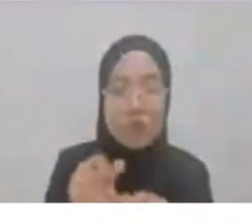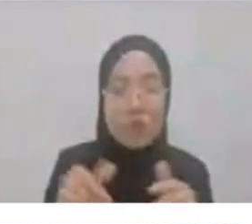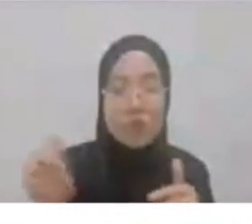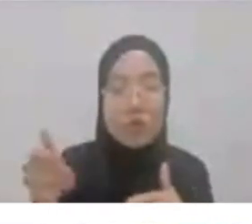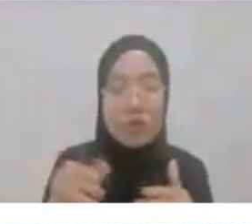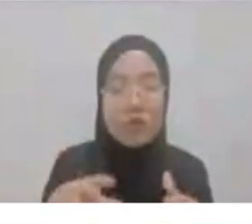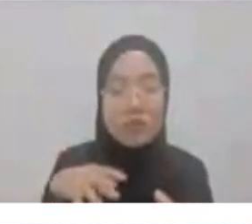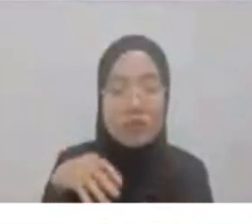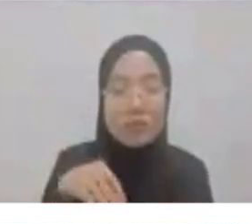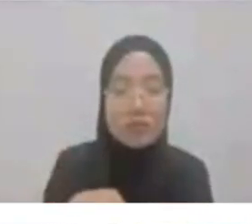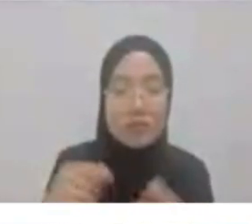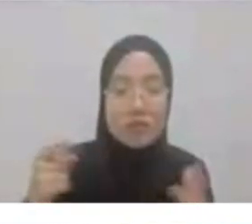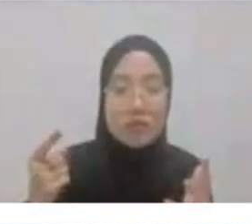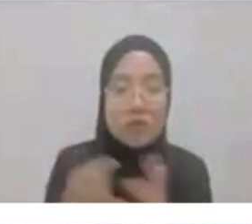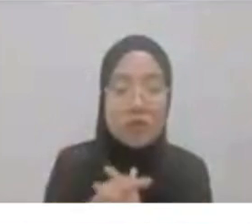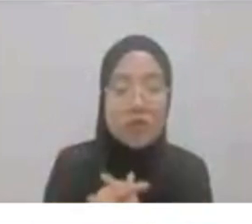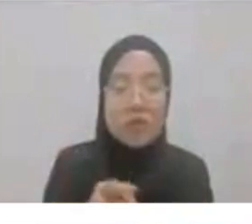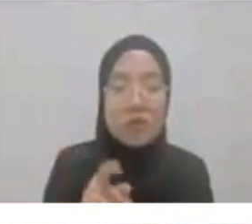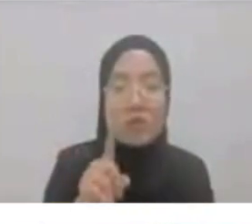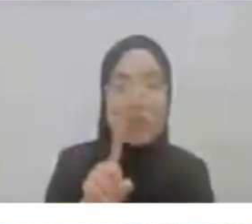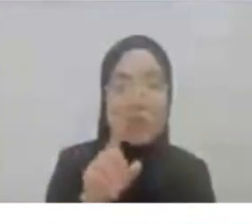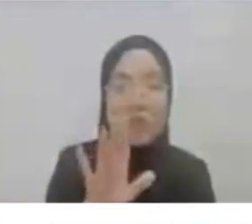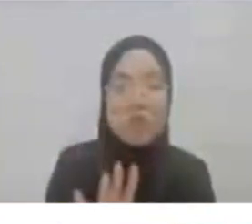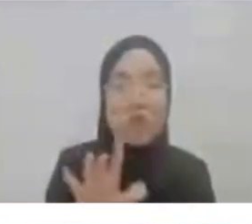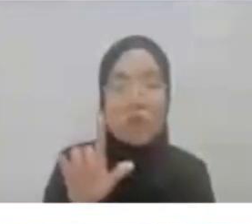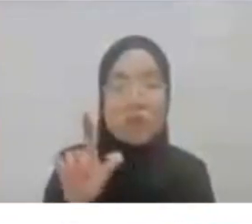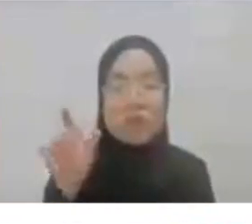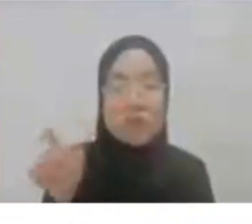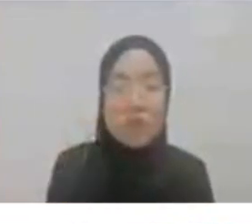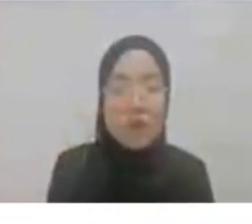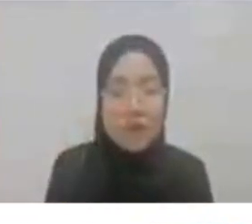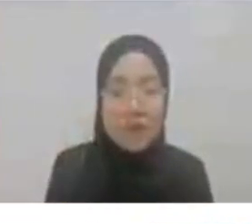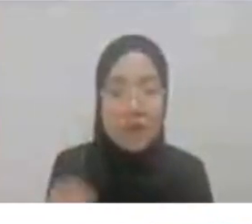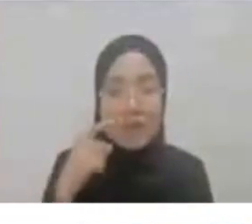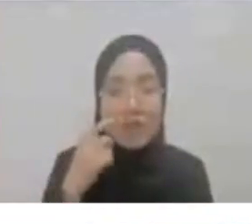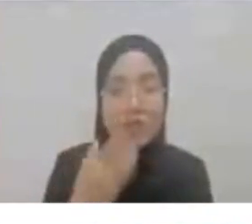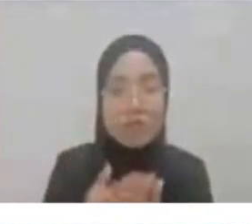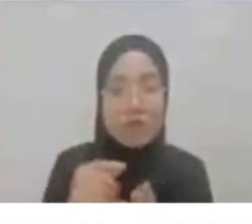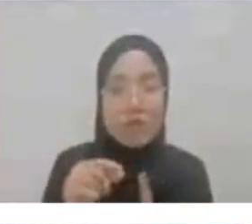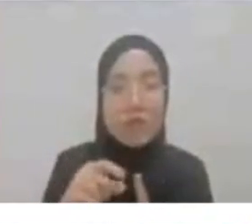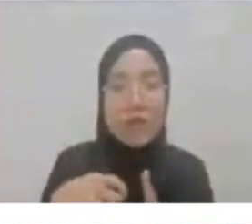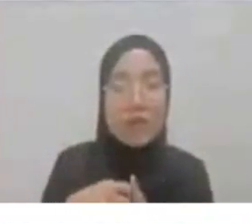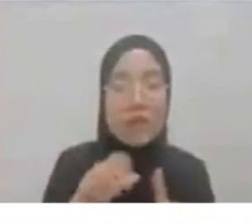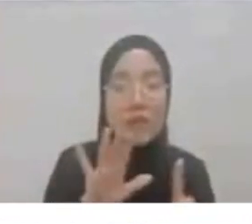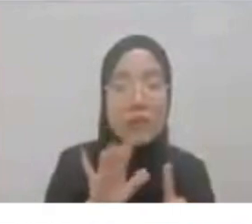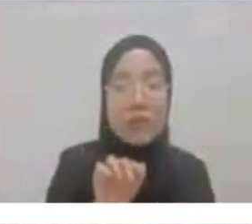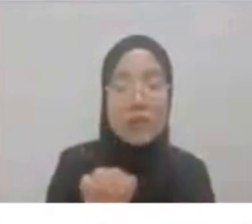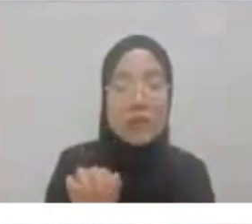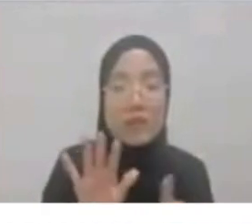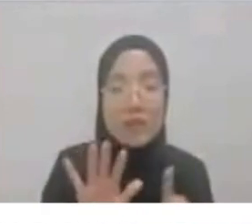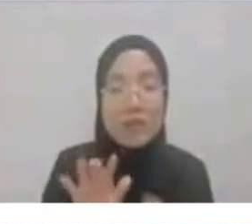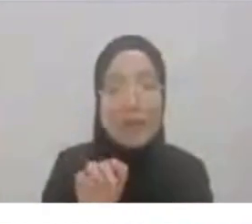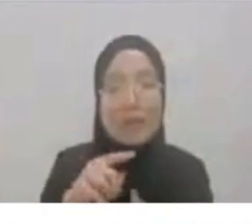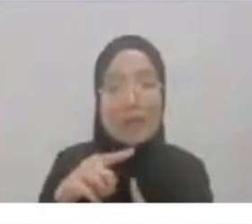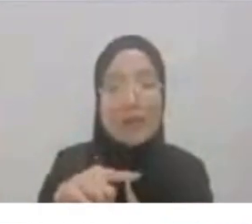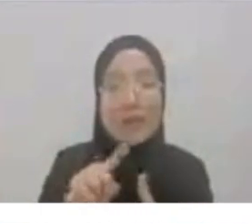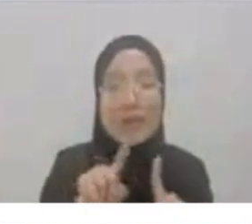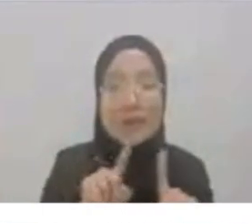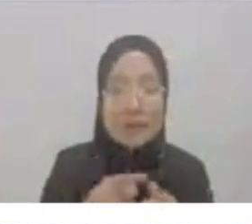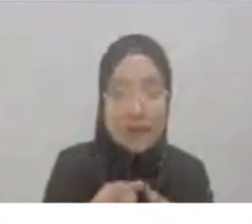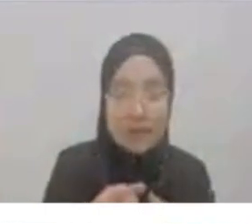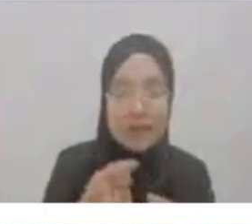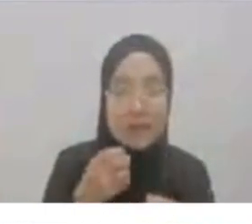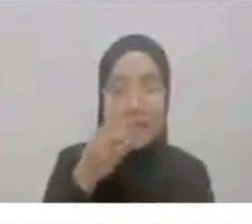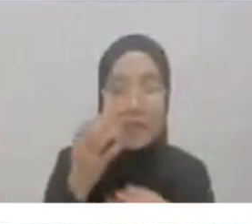hadir adalah sejumlah 157 pemilih Vida bukti pk15.19p bukti t11 bahwa berdasarkan keterangan